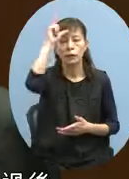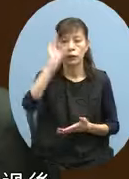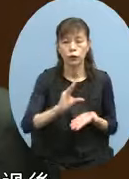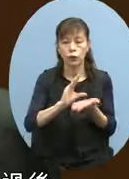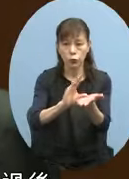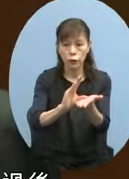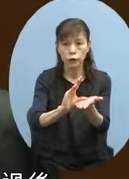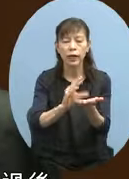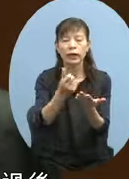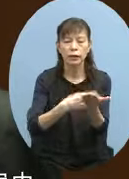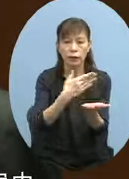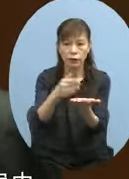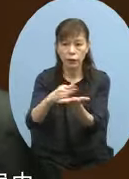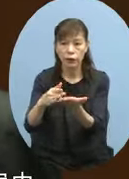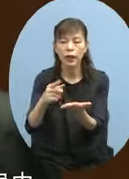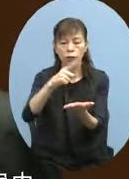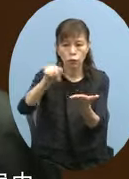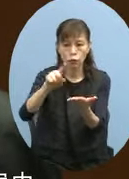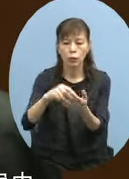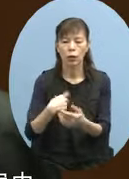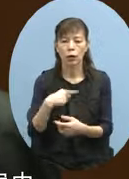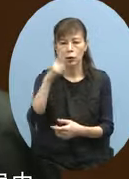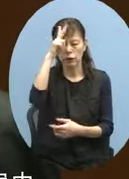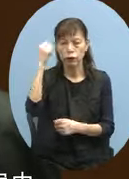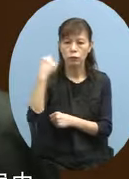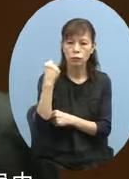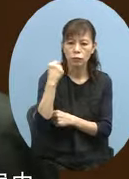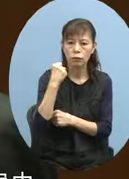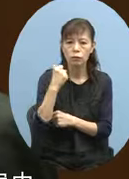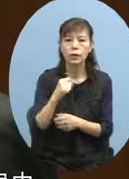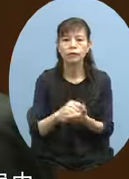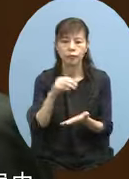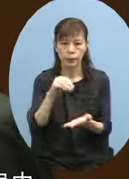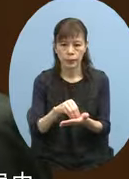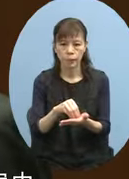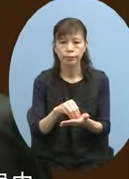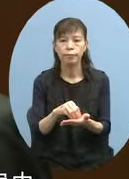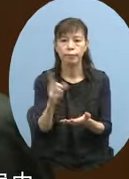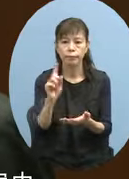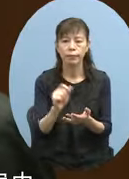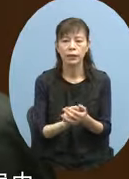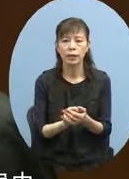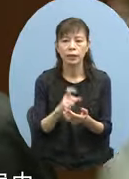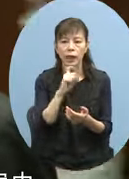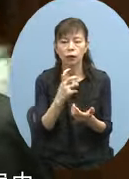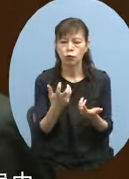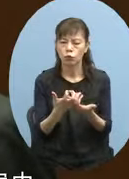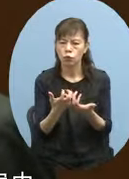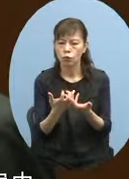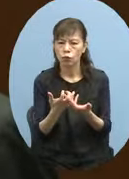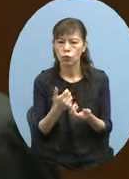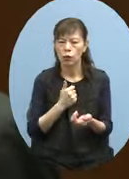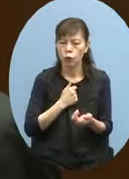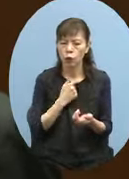條例草案獲得通過之後，我哋會全力全速落實呢個預算案裡